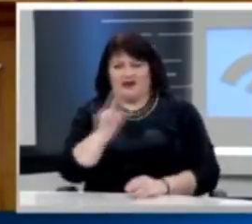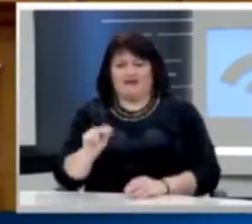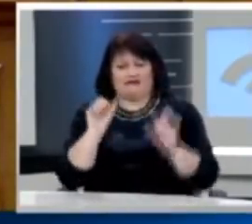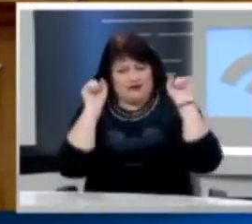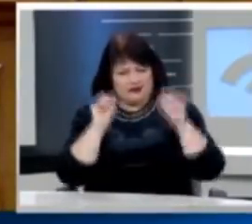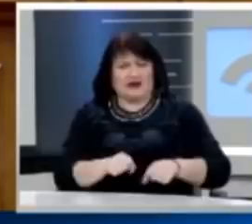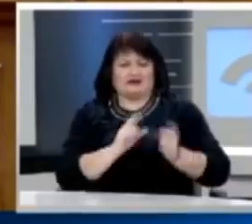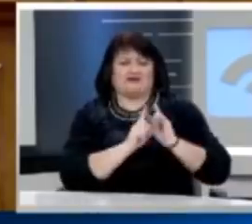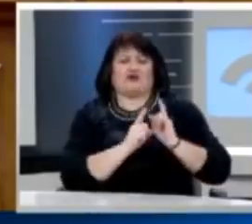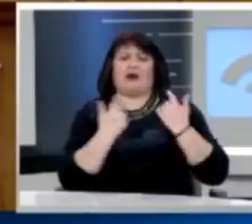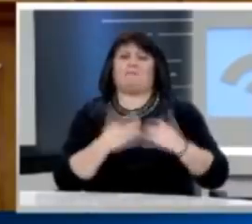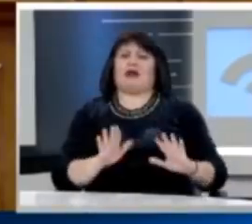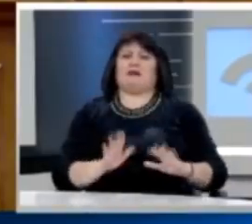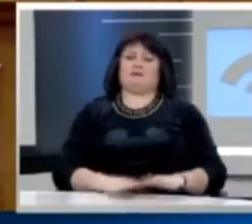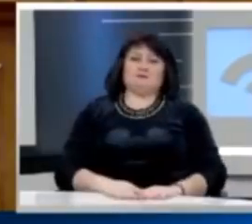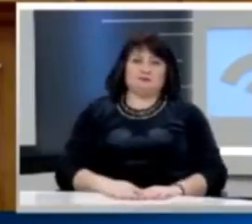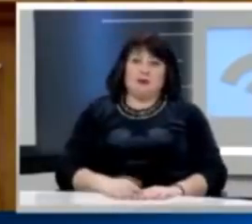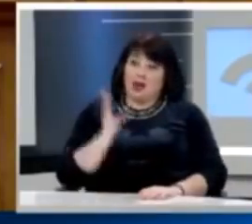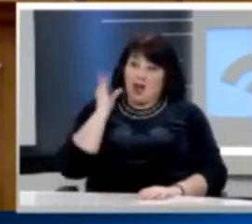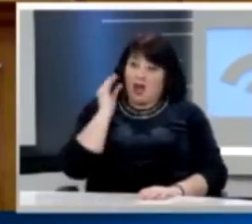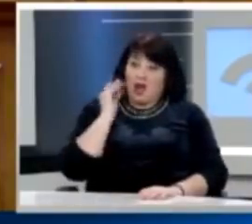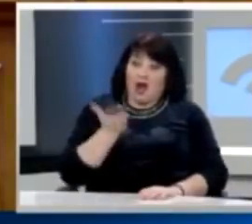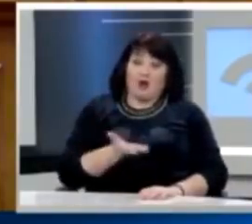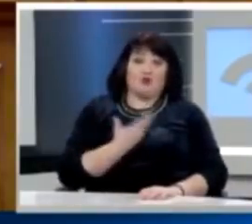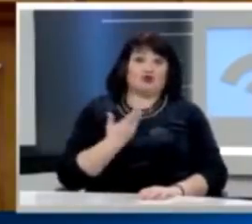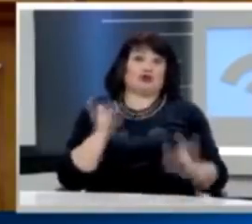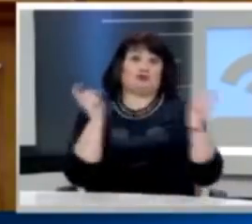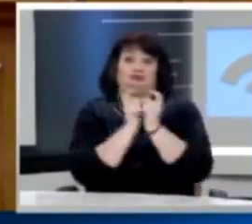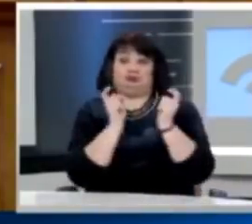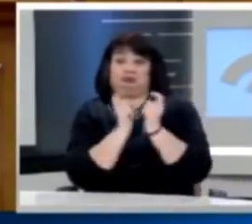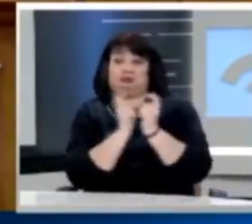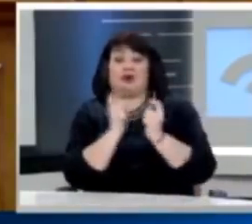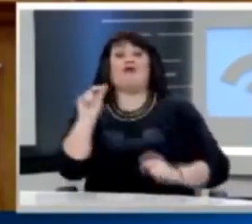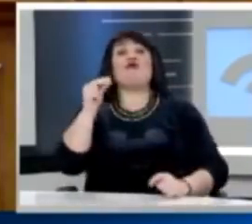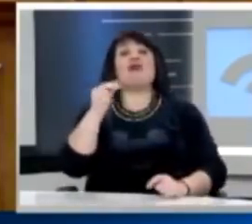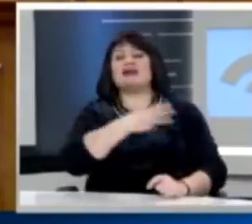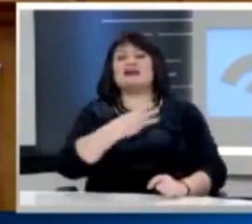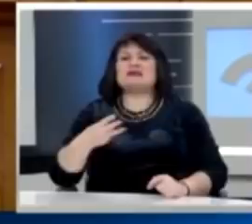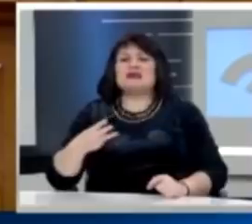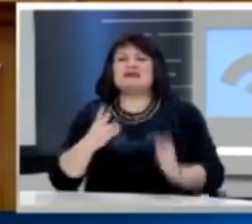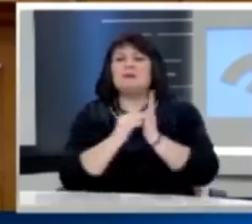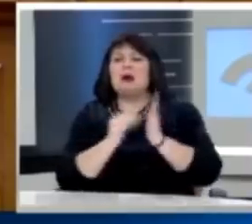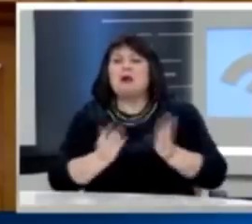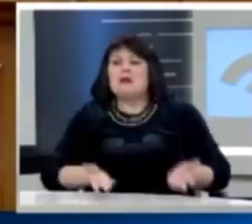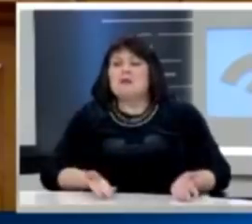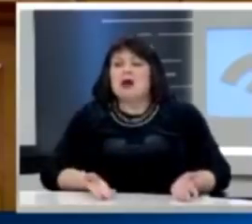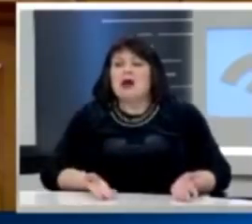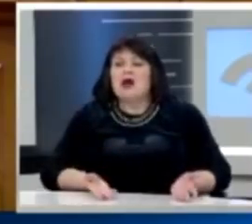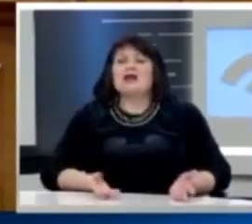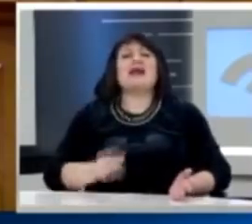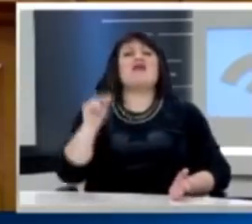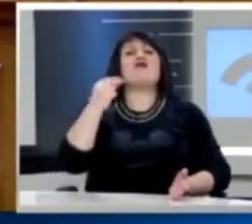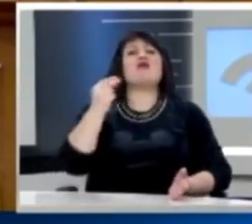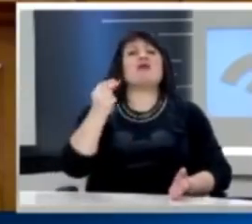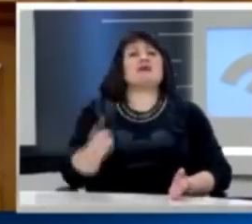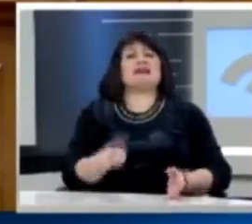συμφωνία. Άκουσε κανείς κάποια έστω λογομαχία ανάμεσα στους βουλευτές του ΣΥΡΙΖΑ και τους